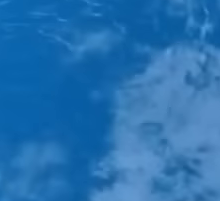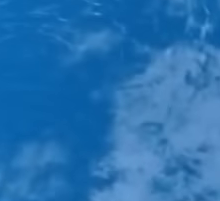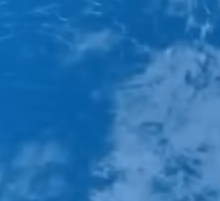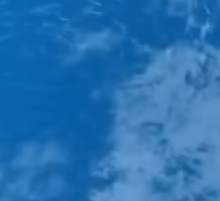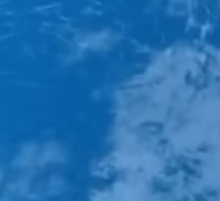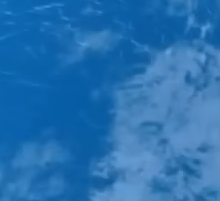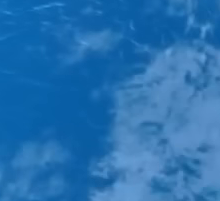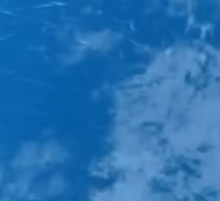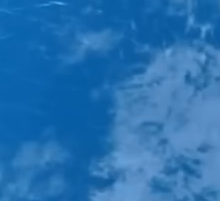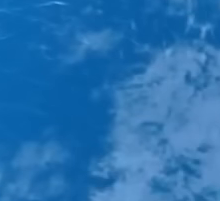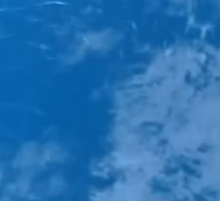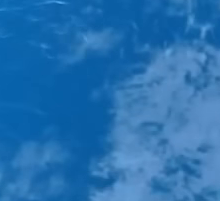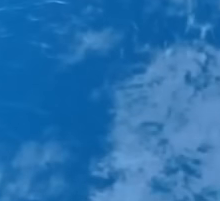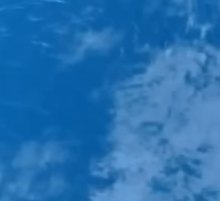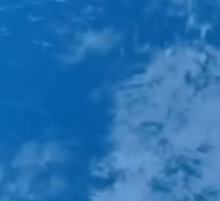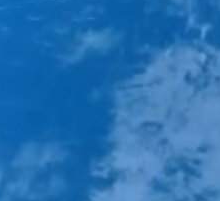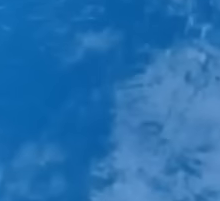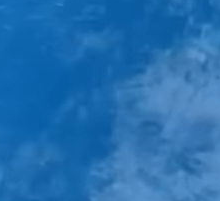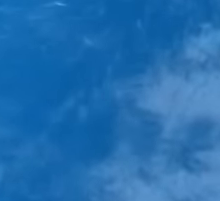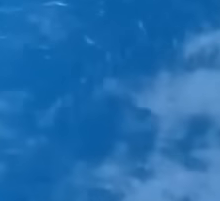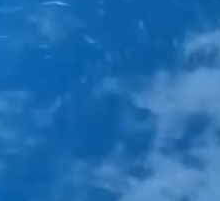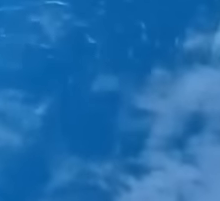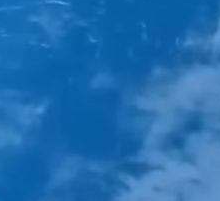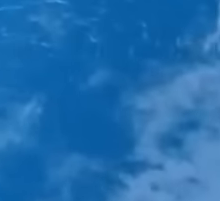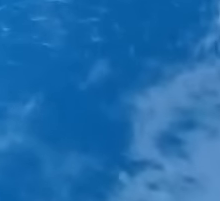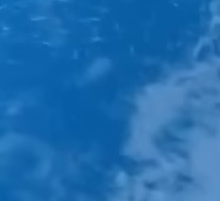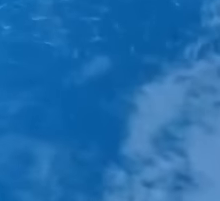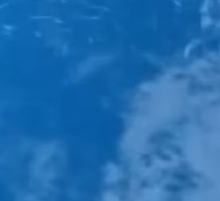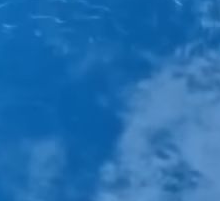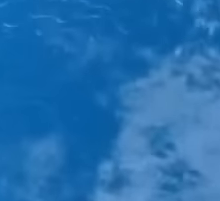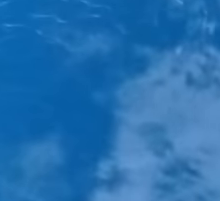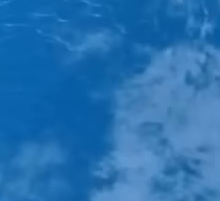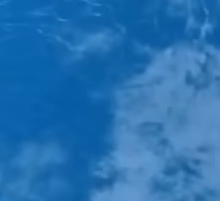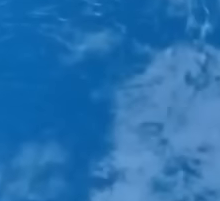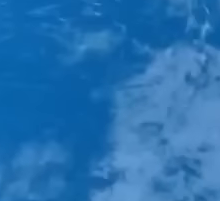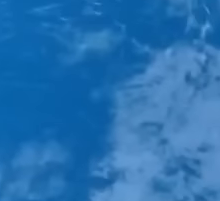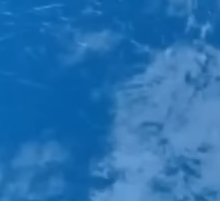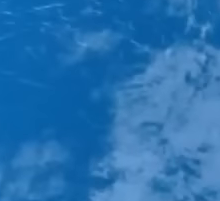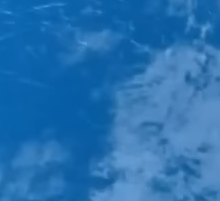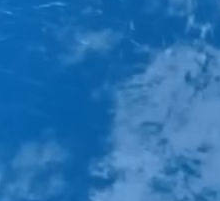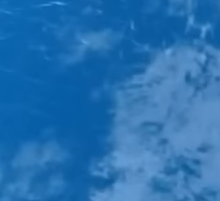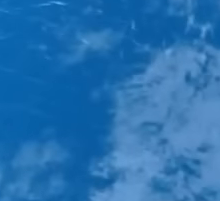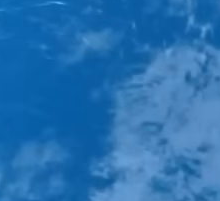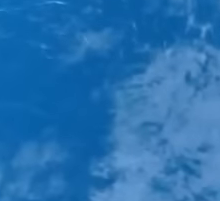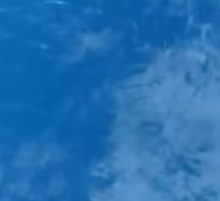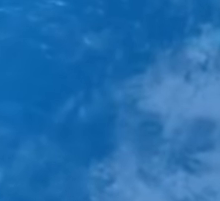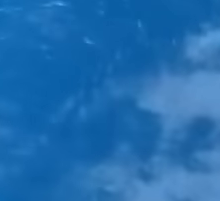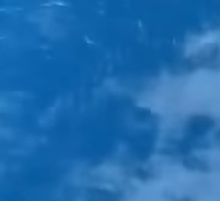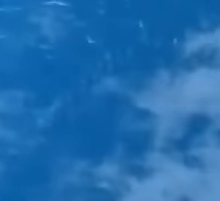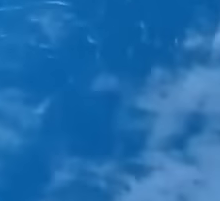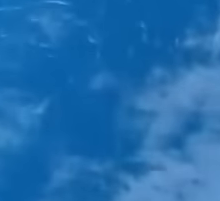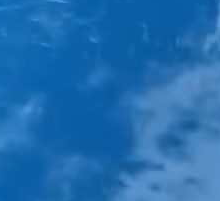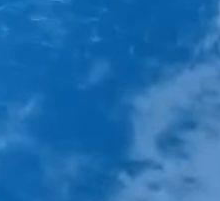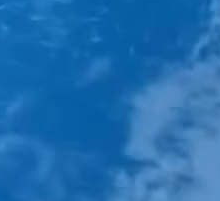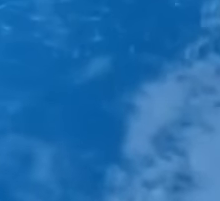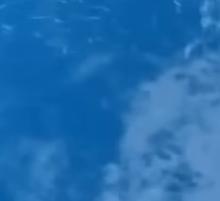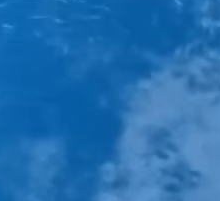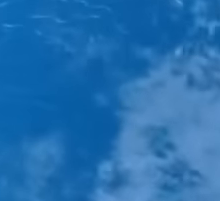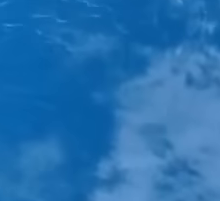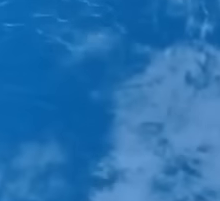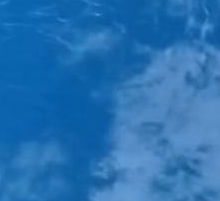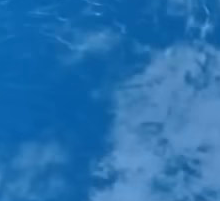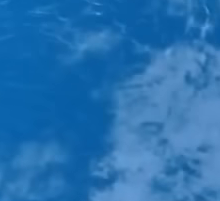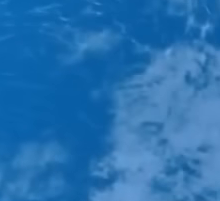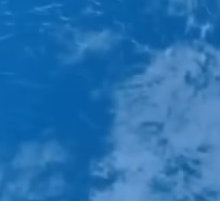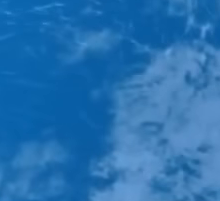Abra, Benguet, Quirino, Nueva Vizcaya, pati na rin sa northern at central portions ng Aurora. Kasama rin dyan ang northern